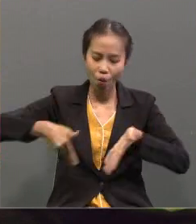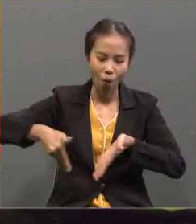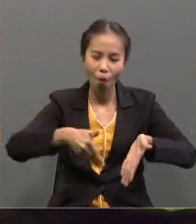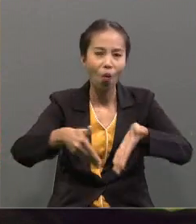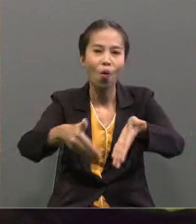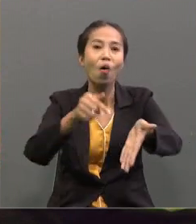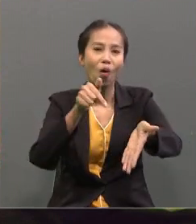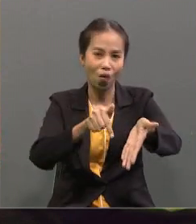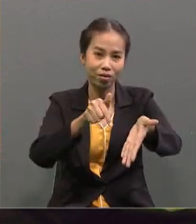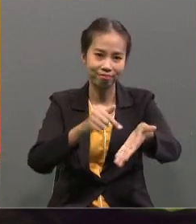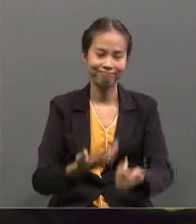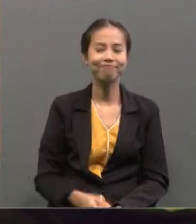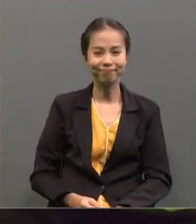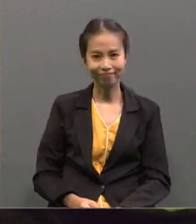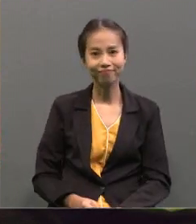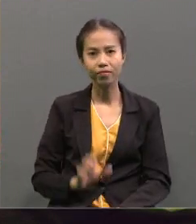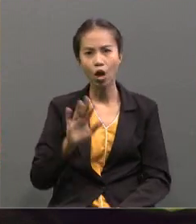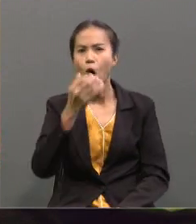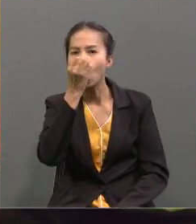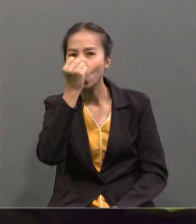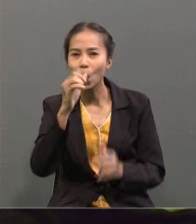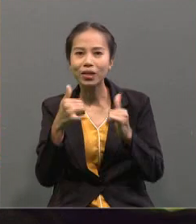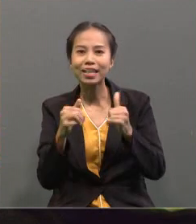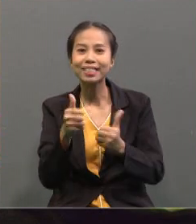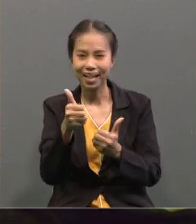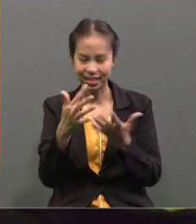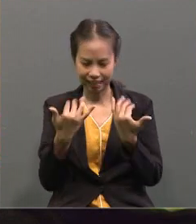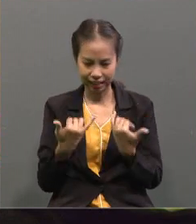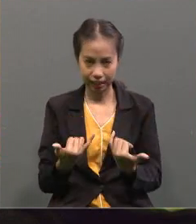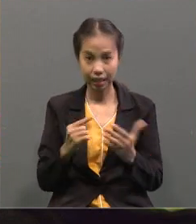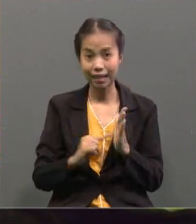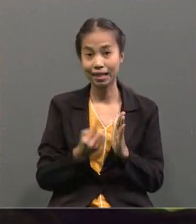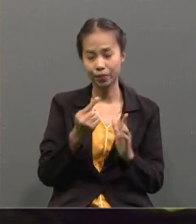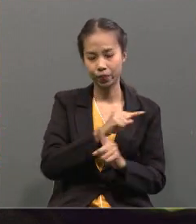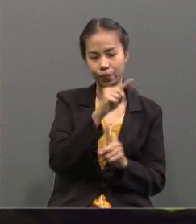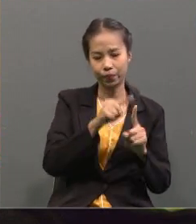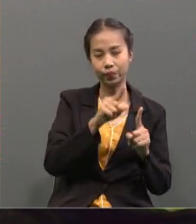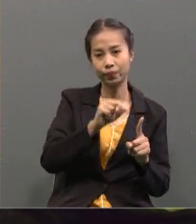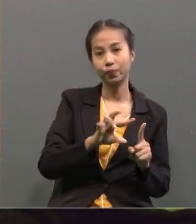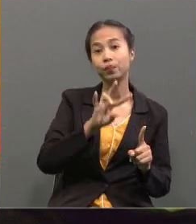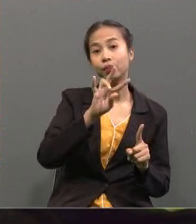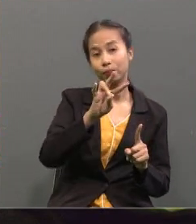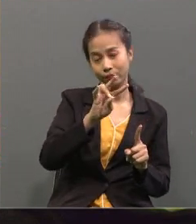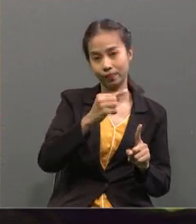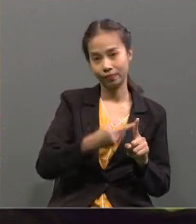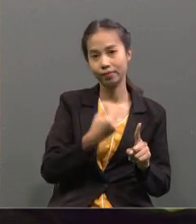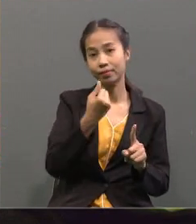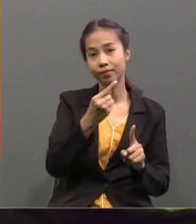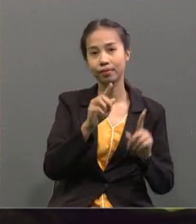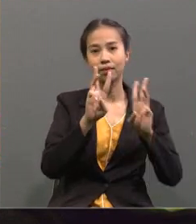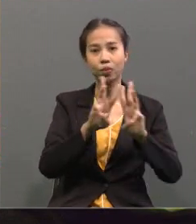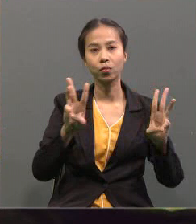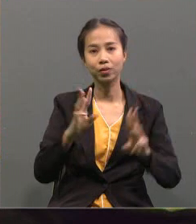แน่นอนค่ะก็สามารถเข้าไปล่องลองเล่นกันได้ตั้งแต่วันนี้เป็นต้นไป 27พฤศจิกายนนะคะเป็นที่